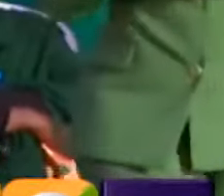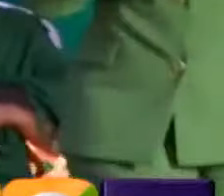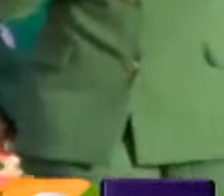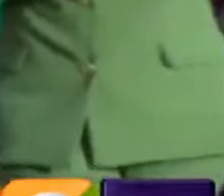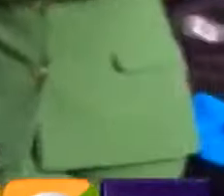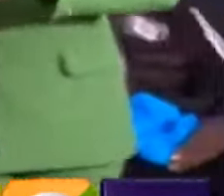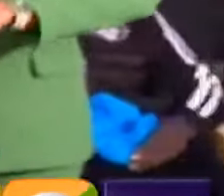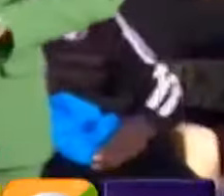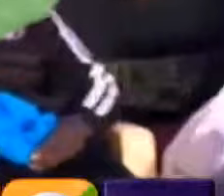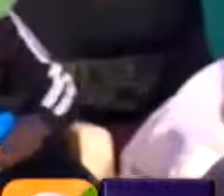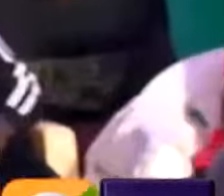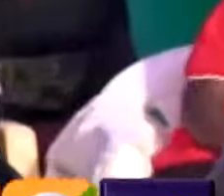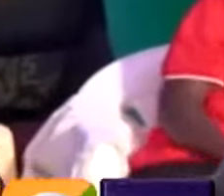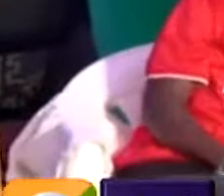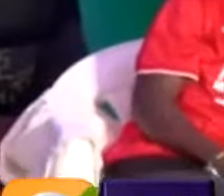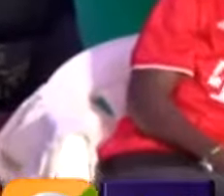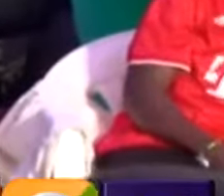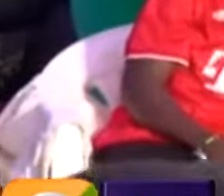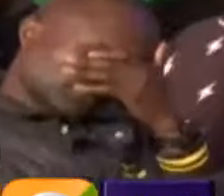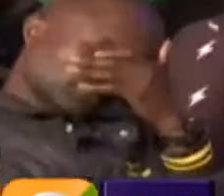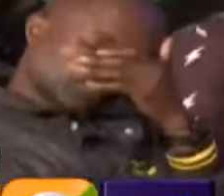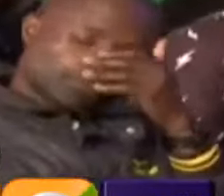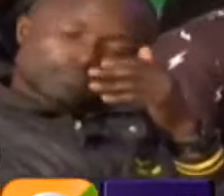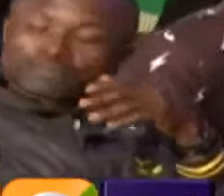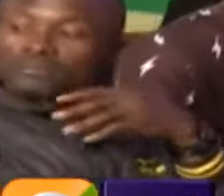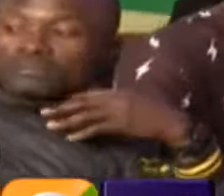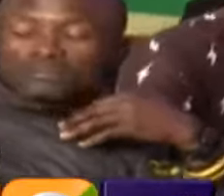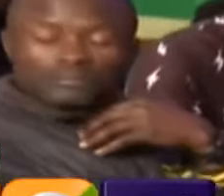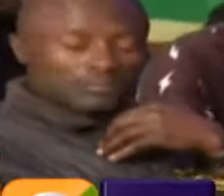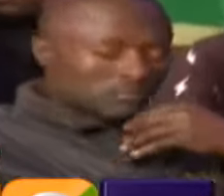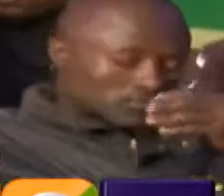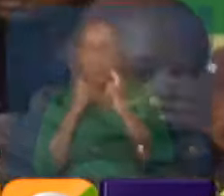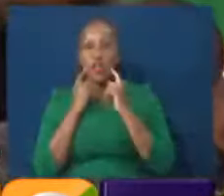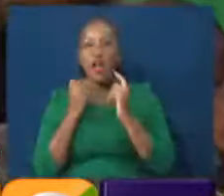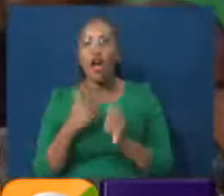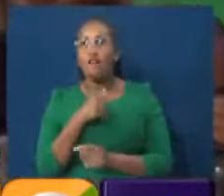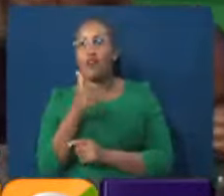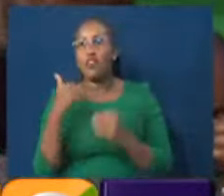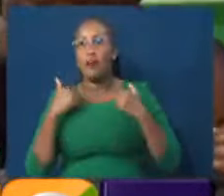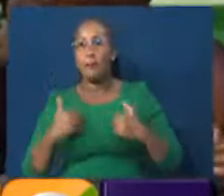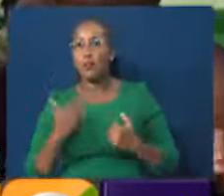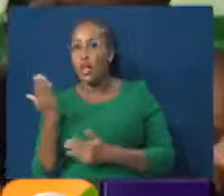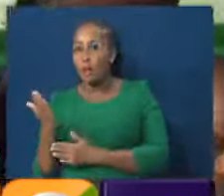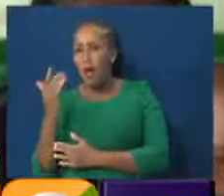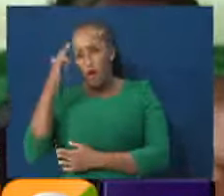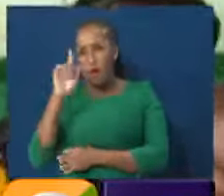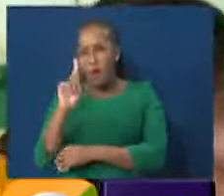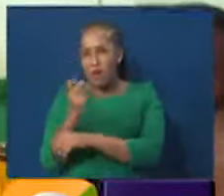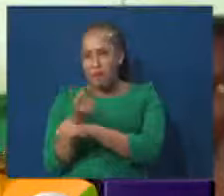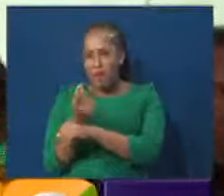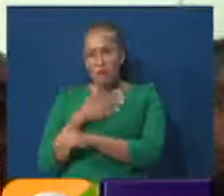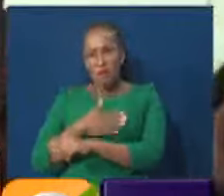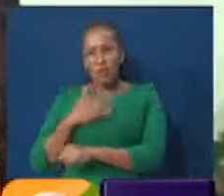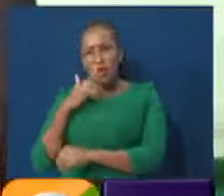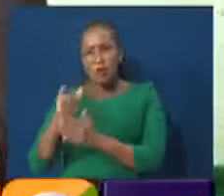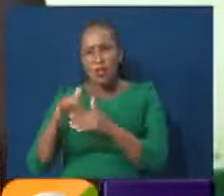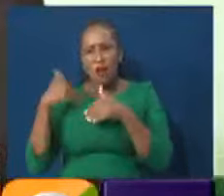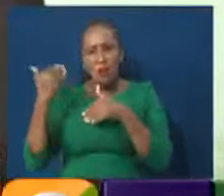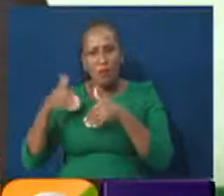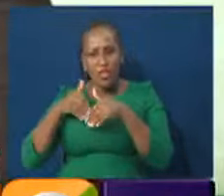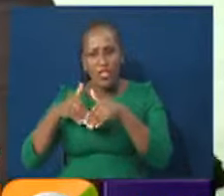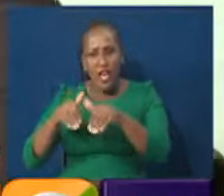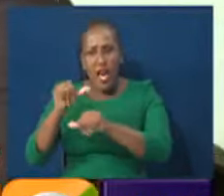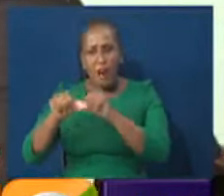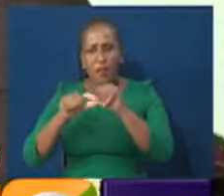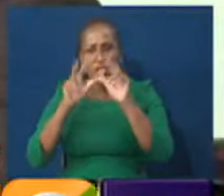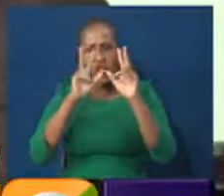turejee studio, back to you on the other side. Nina mwenzangu hapa Sheila, kwa dakika moja tu Sheila. Unaniambia kwamba umekuwa ukifuatilia sekta ya